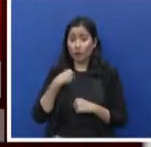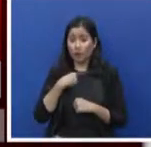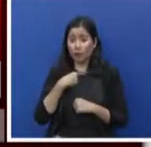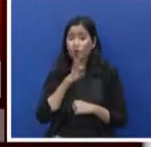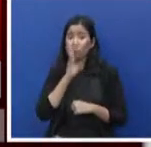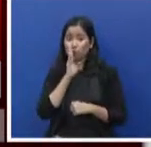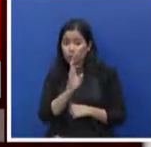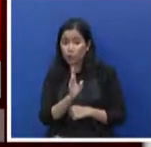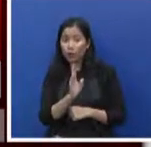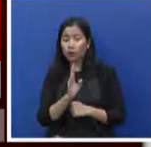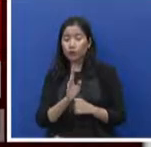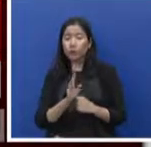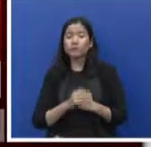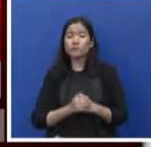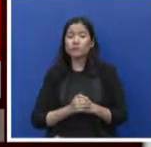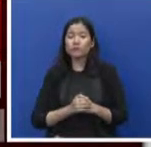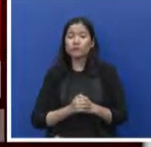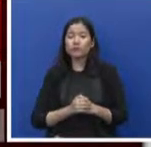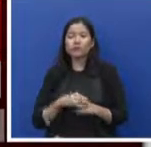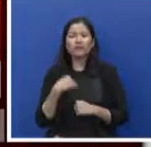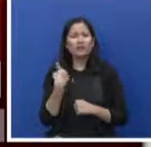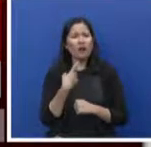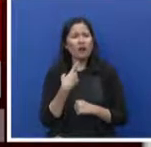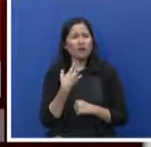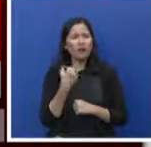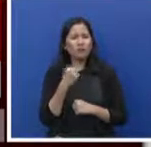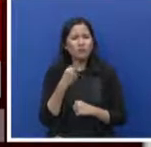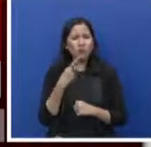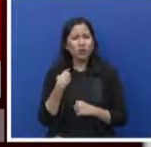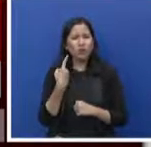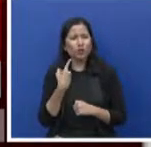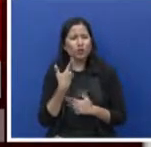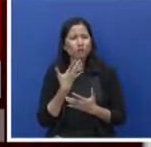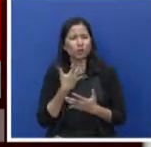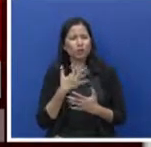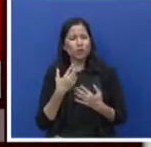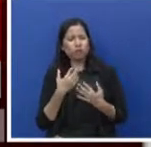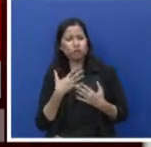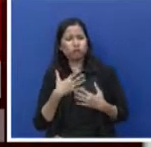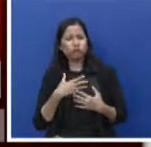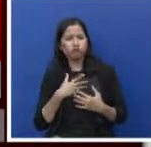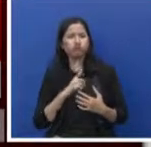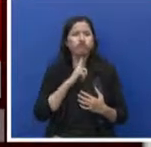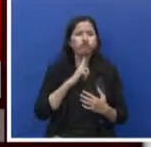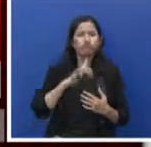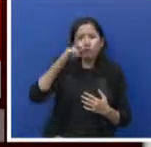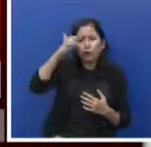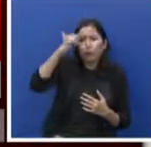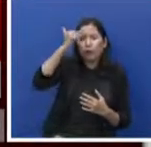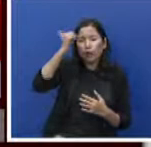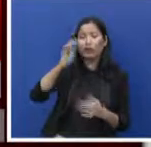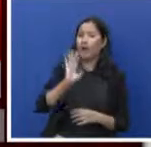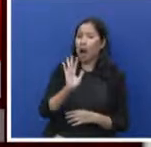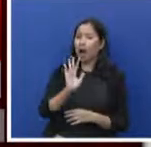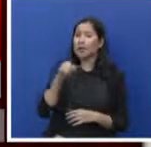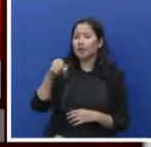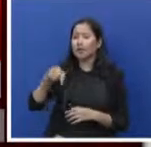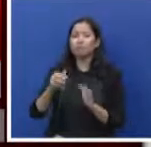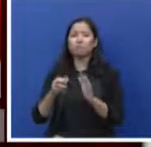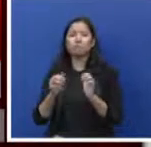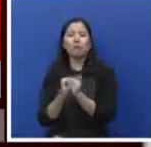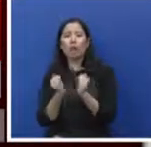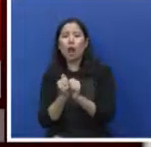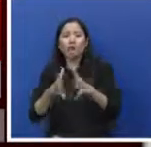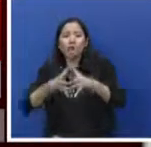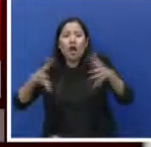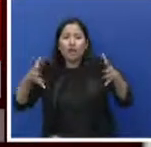terang, kita kan juga nggak mau sok tahu ya, ini bukan sesuatu yang mudah. Diselesaikan, ini masalah besar. Tapi